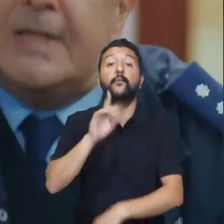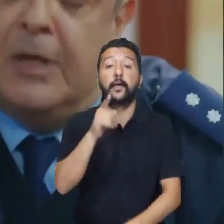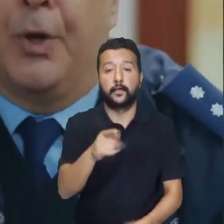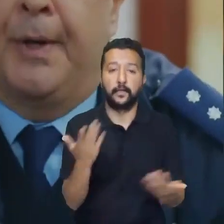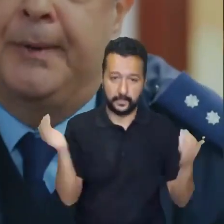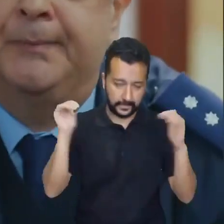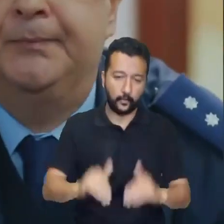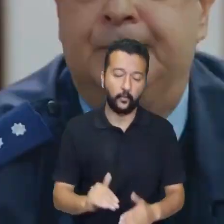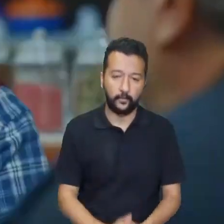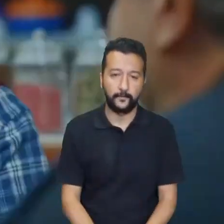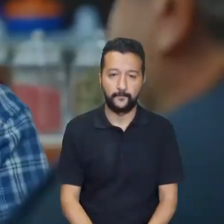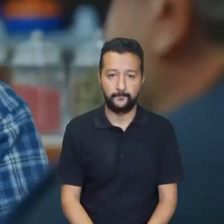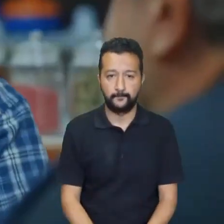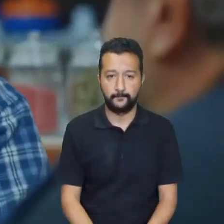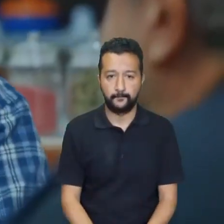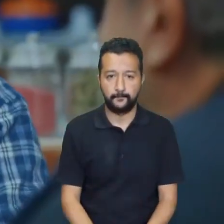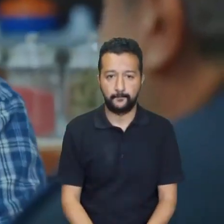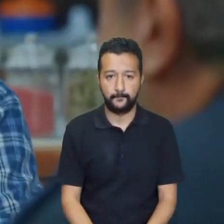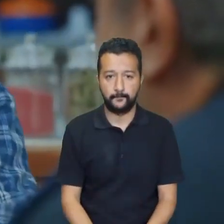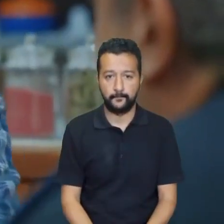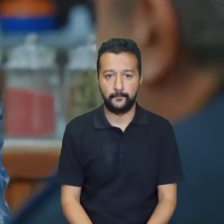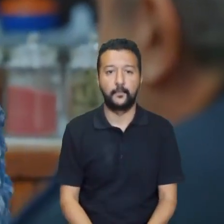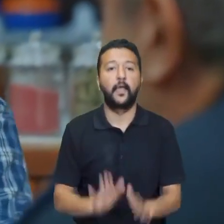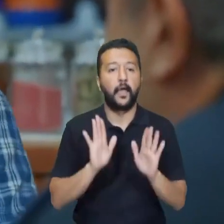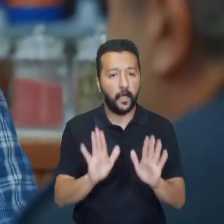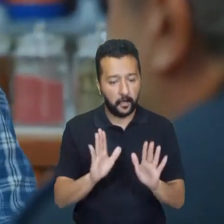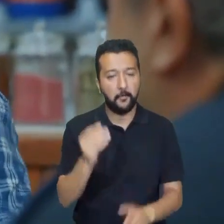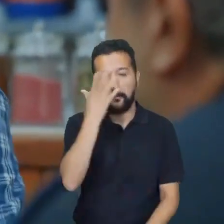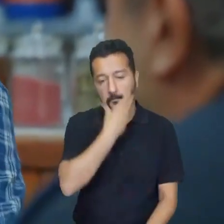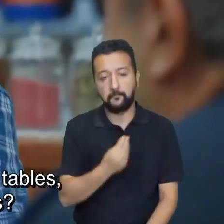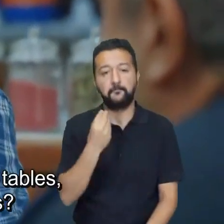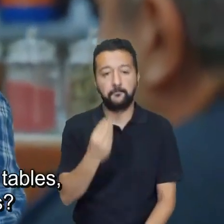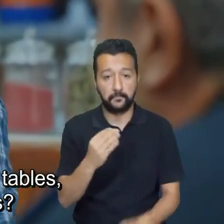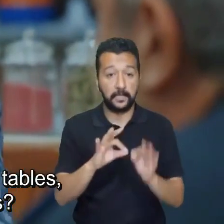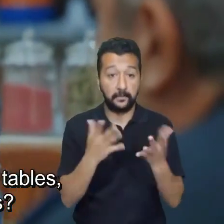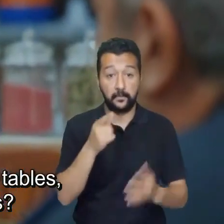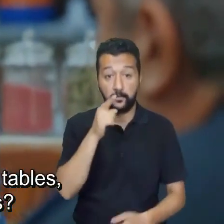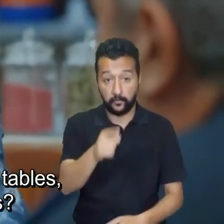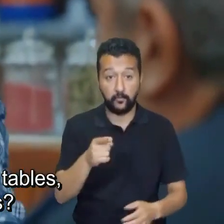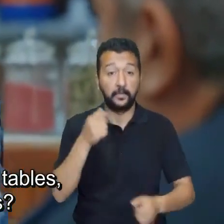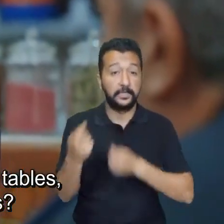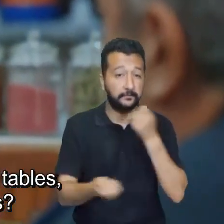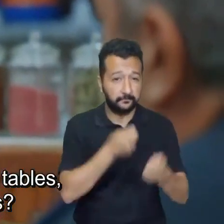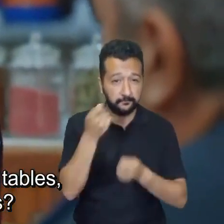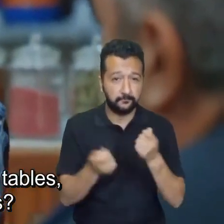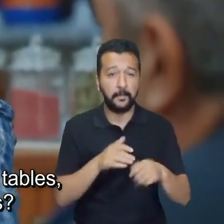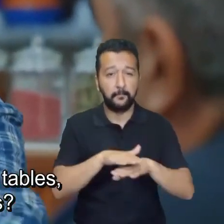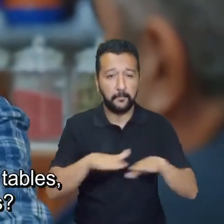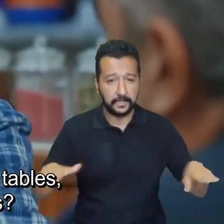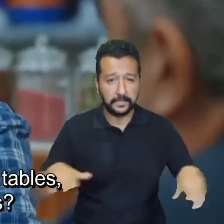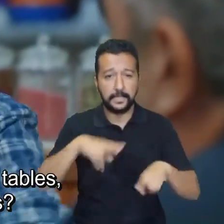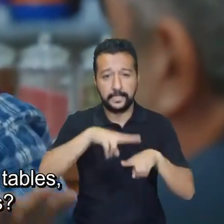Geliyor. Görüntüleri birleşti. Aa, çok güzel. Demek bu koşuşturma,